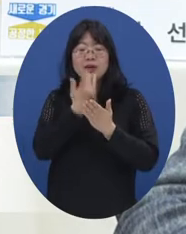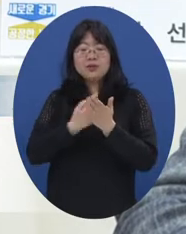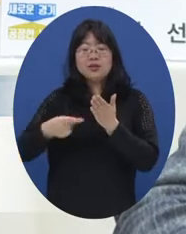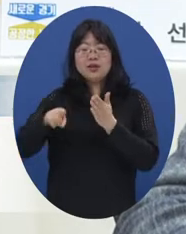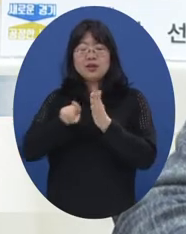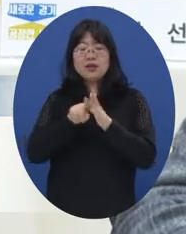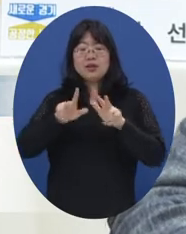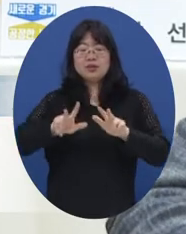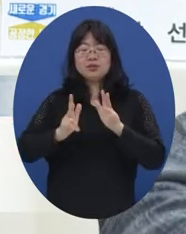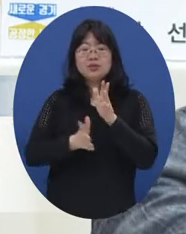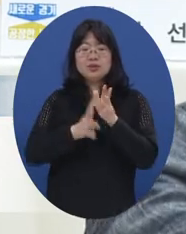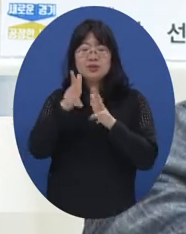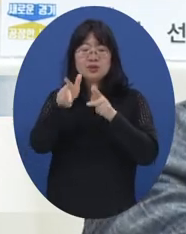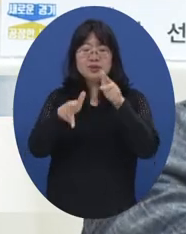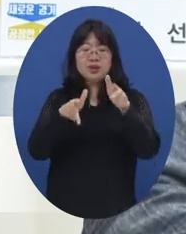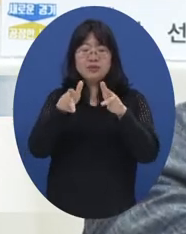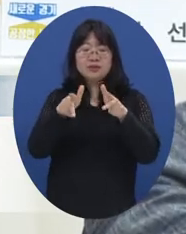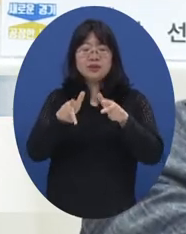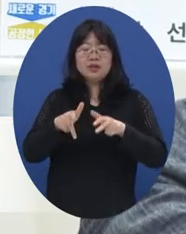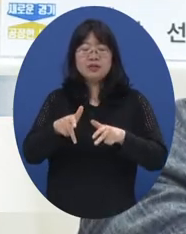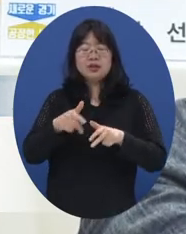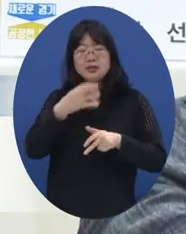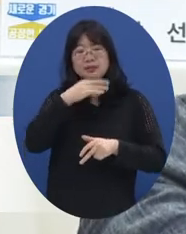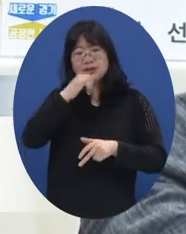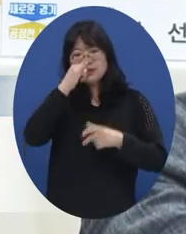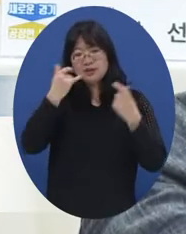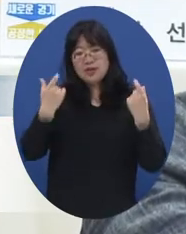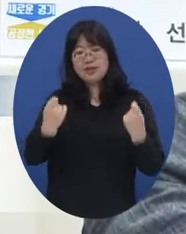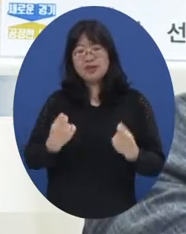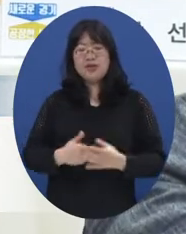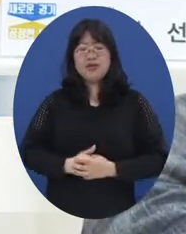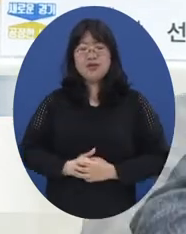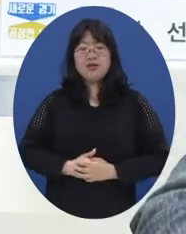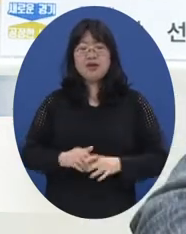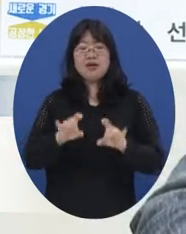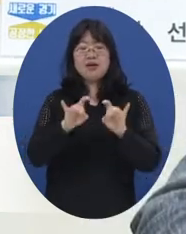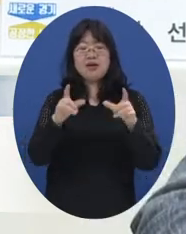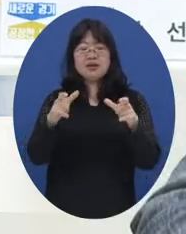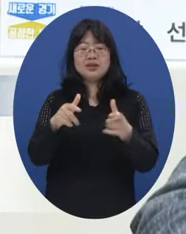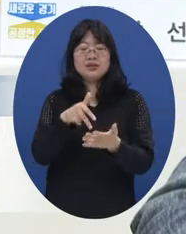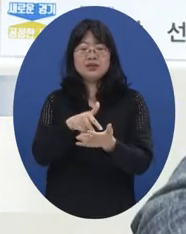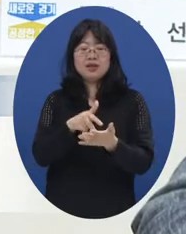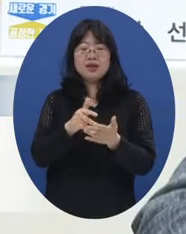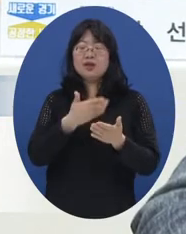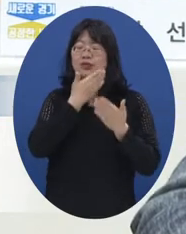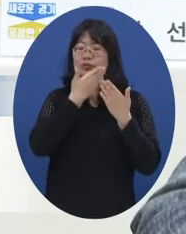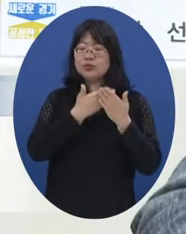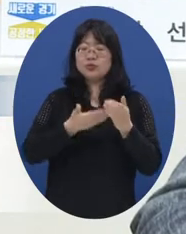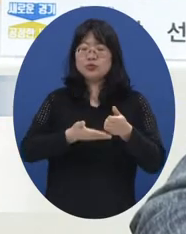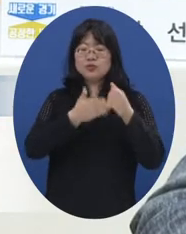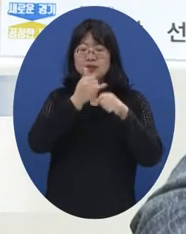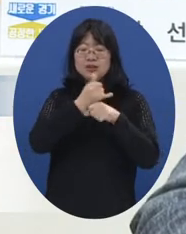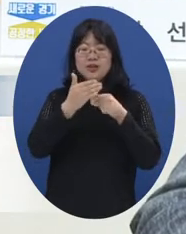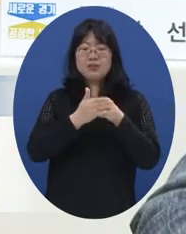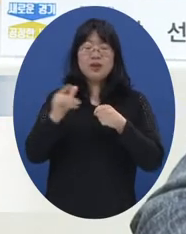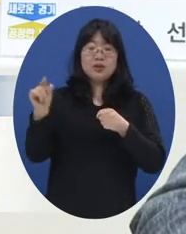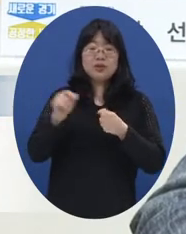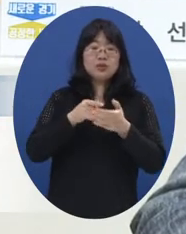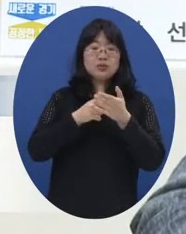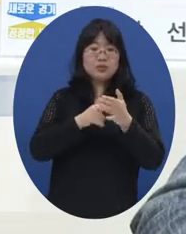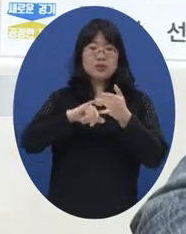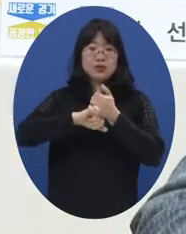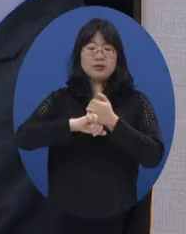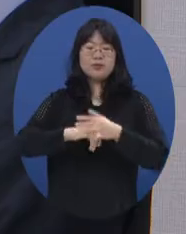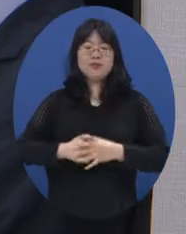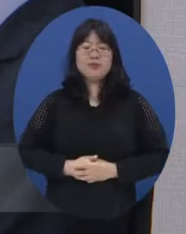있도록 하는데 이번 이 철도 사업이 좀 상당히 의미가 있을 것 같습니다. 각 시의 입장을 최대한 존중해서